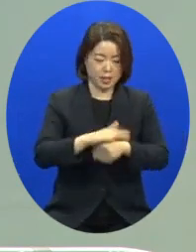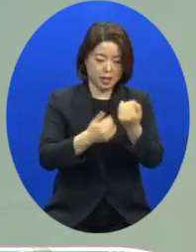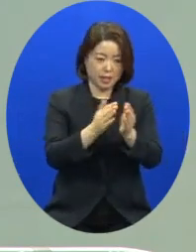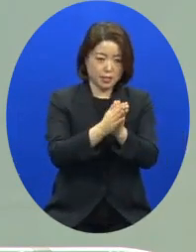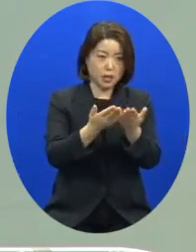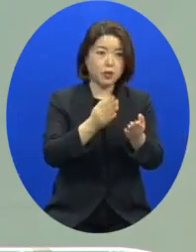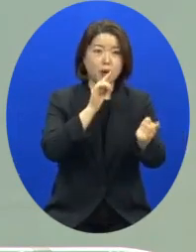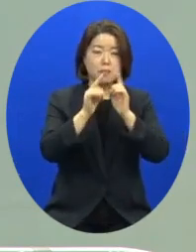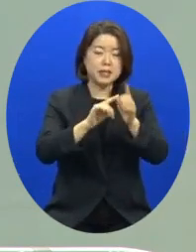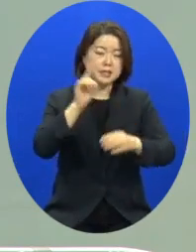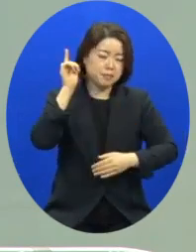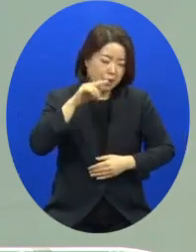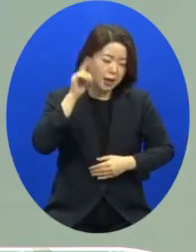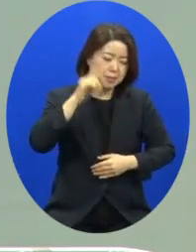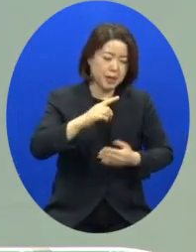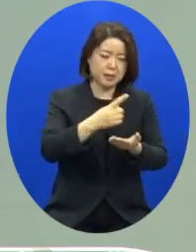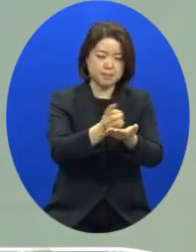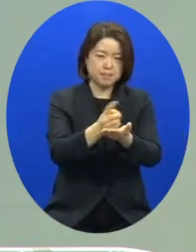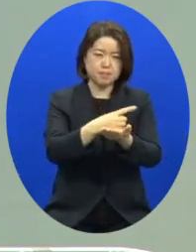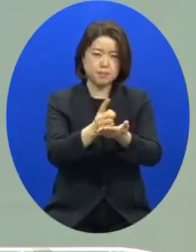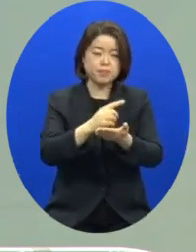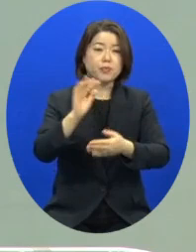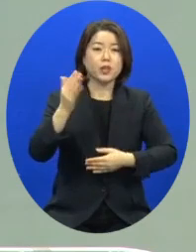말씀이 매일매일의 나침반이었고,